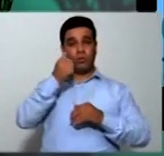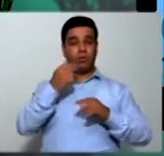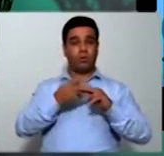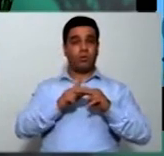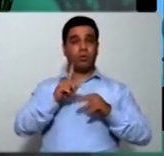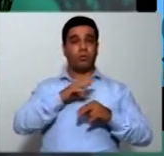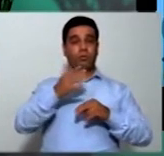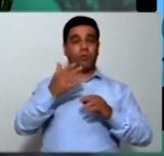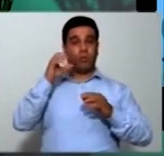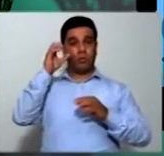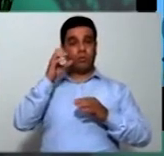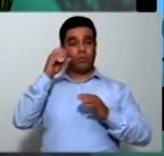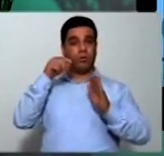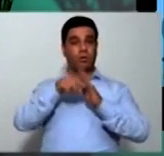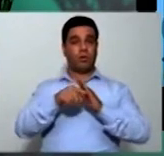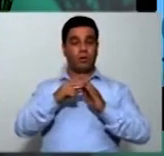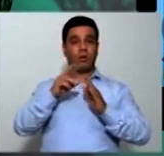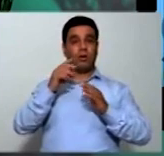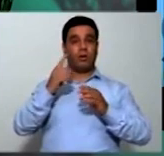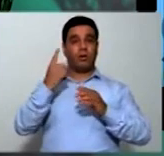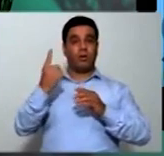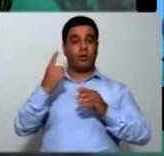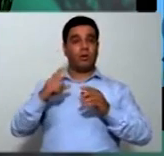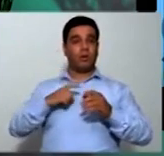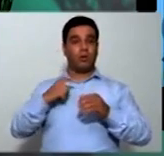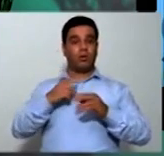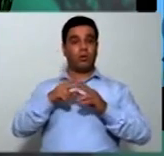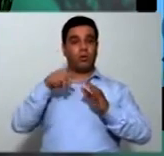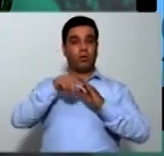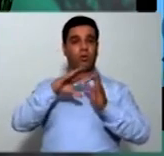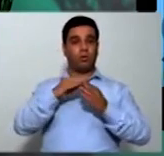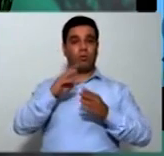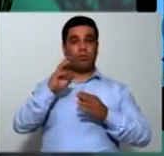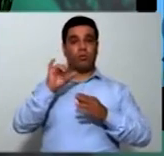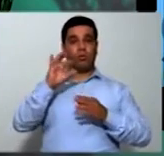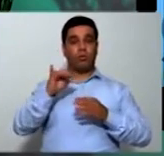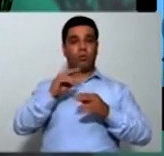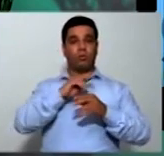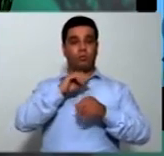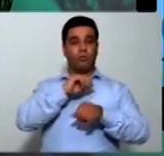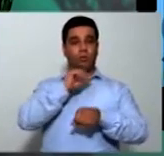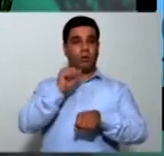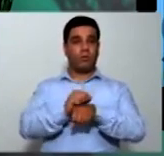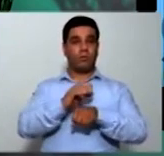1939-yilga kelib esa O'zbekistonda yakka dehqon xo'jaliklariga butkul barham beriladi.